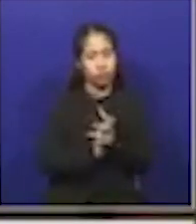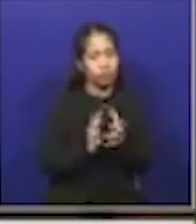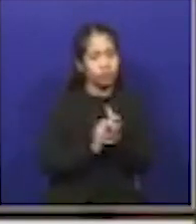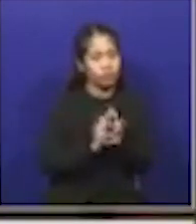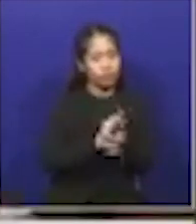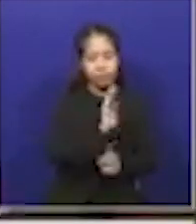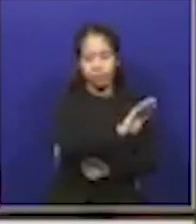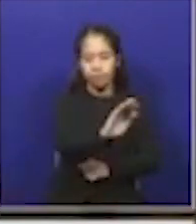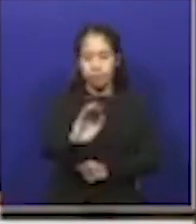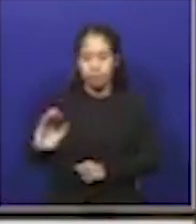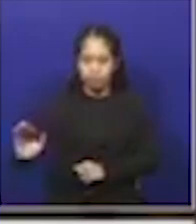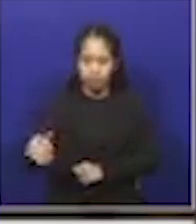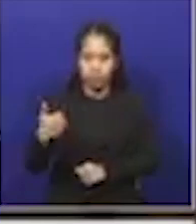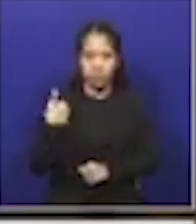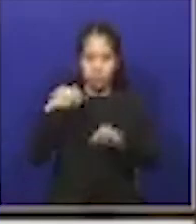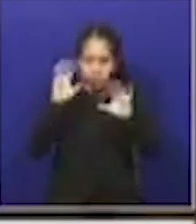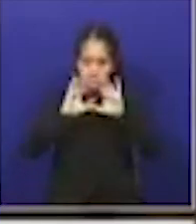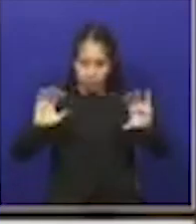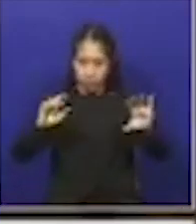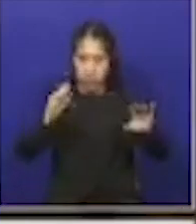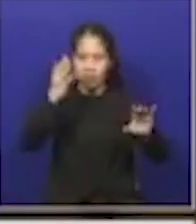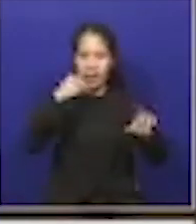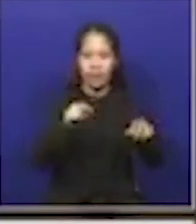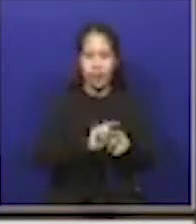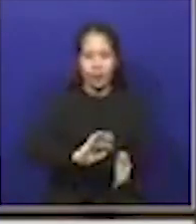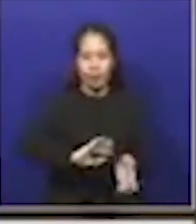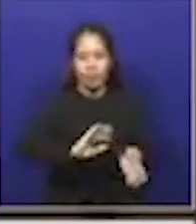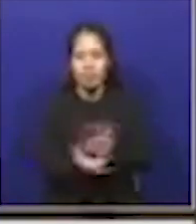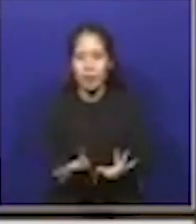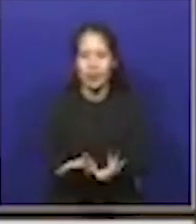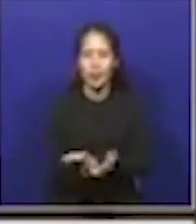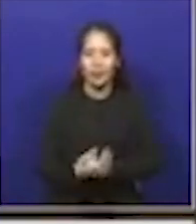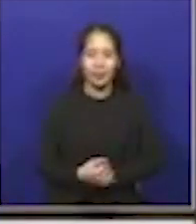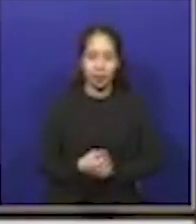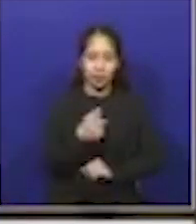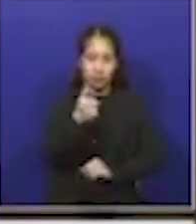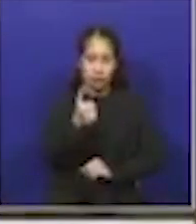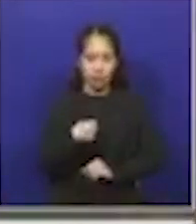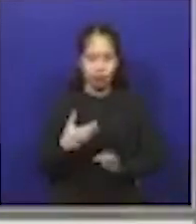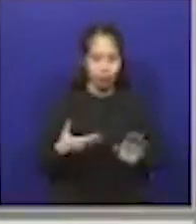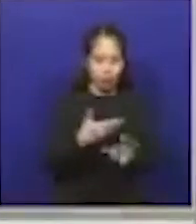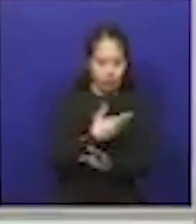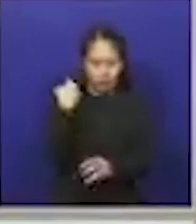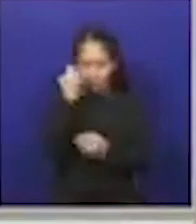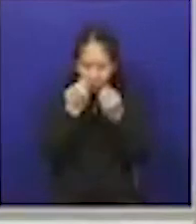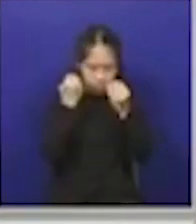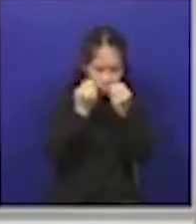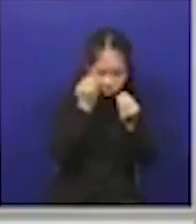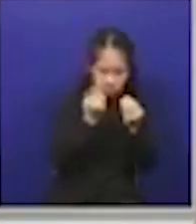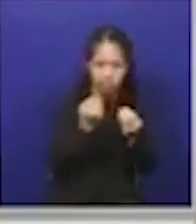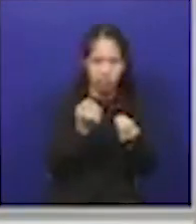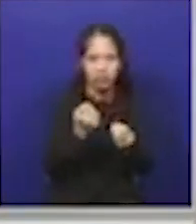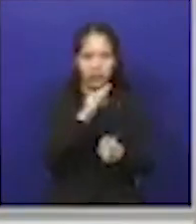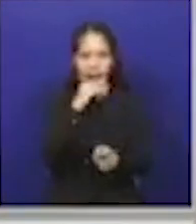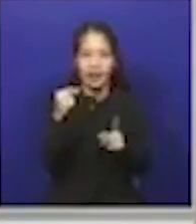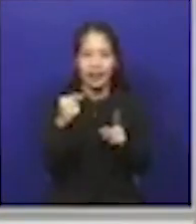นะฮะชื่นชมรัฐบาลที่กลับมาพลิกตัวถึงจะสับสนโอลมายถ้าเป็นภาษาชาวบ้